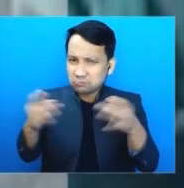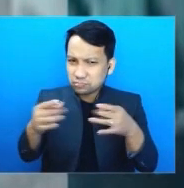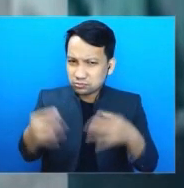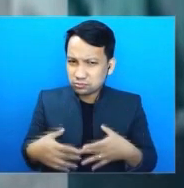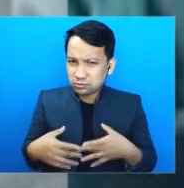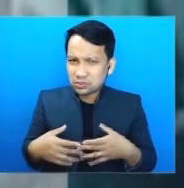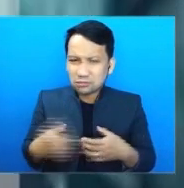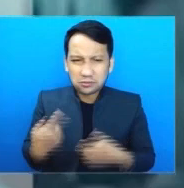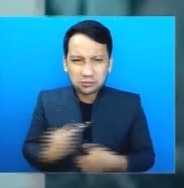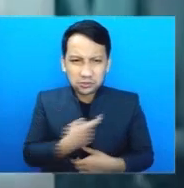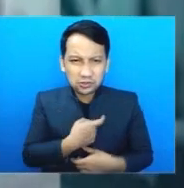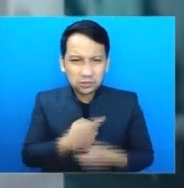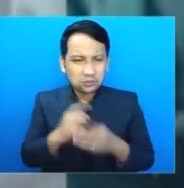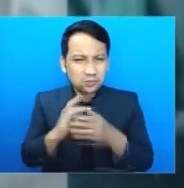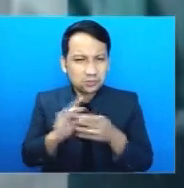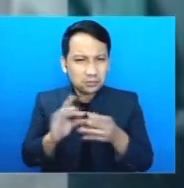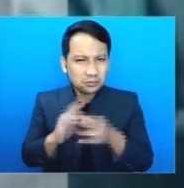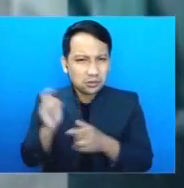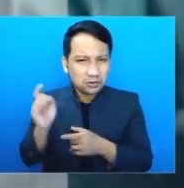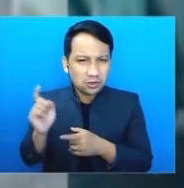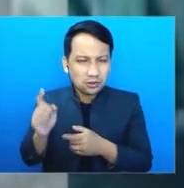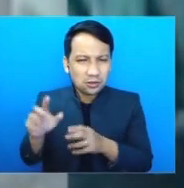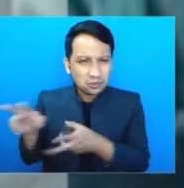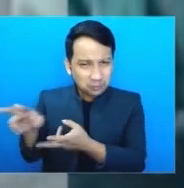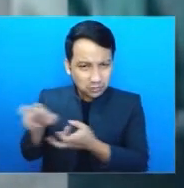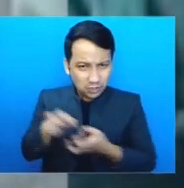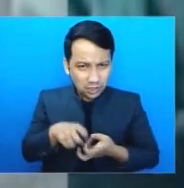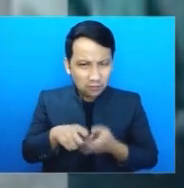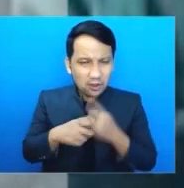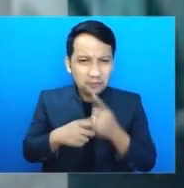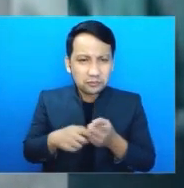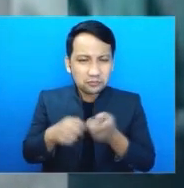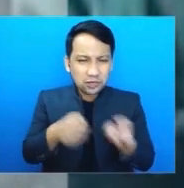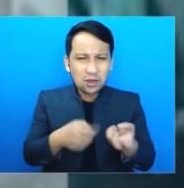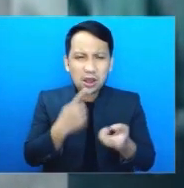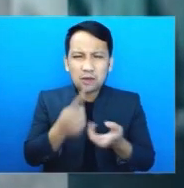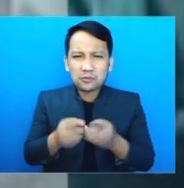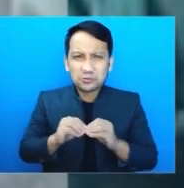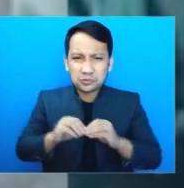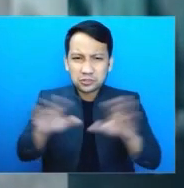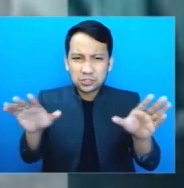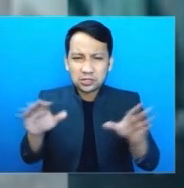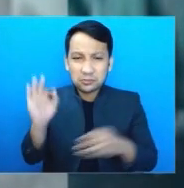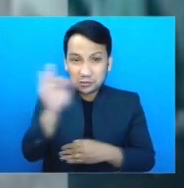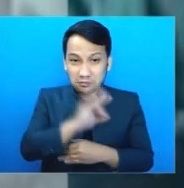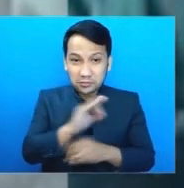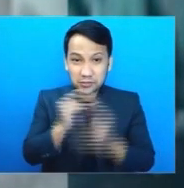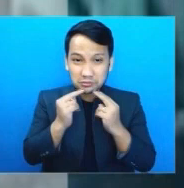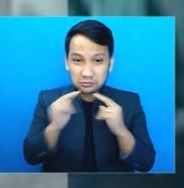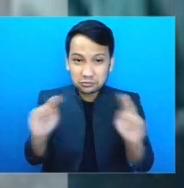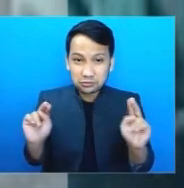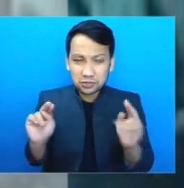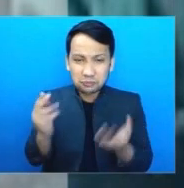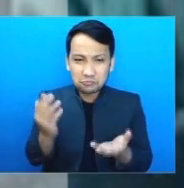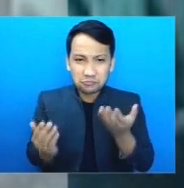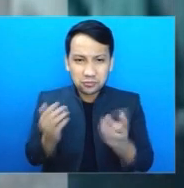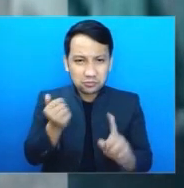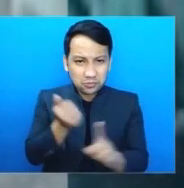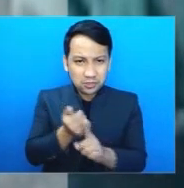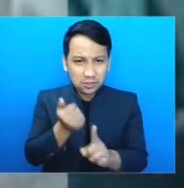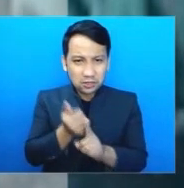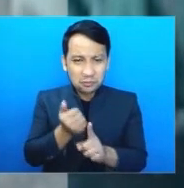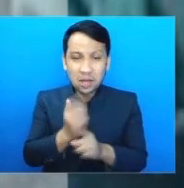na pananalita. Nagka-copy-paste ng mga komento. Nagpapalaganap ng fake news. At inaatake ang sino